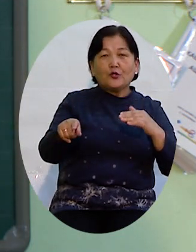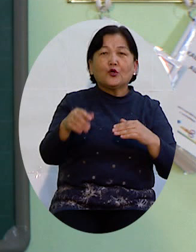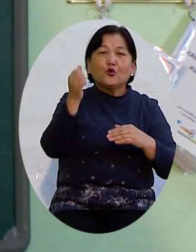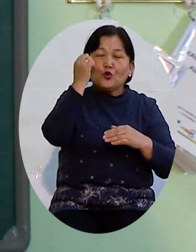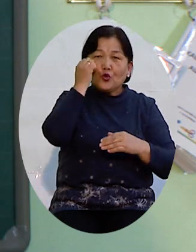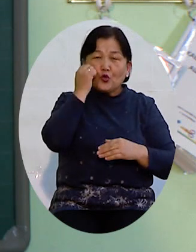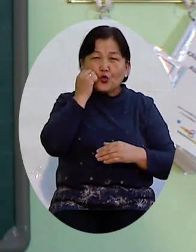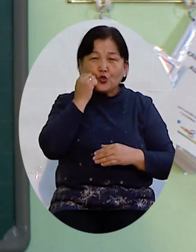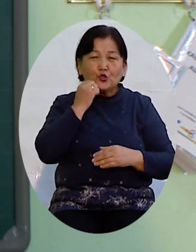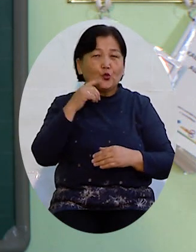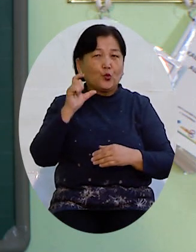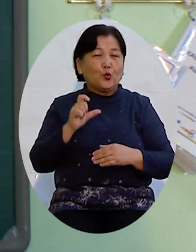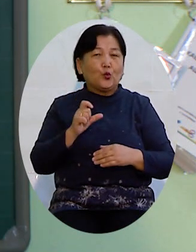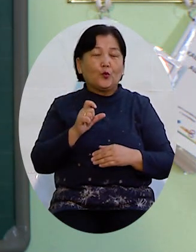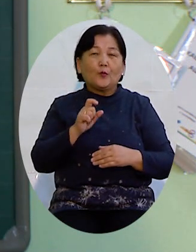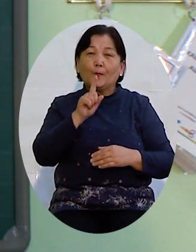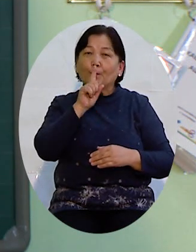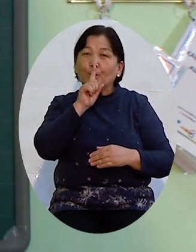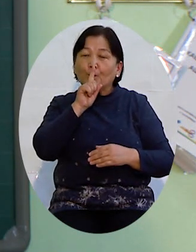102-ын дундхан талд суудсан.